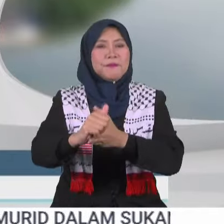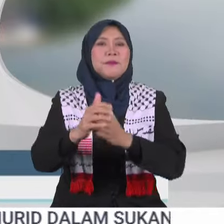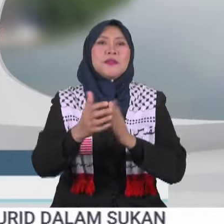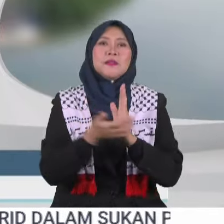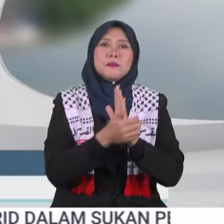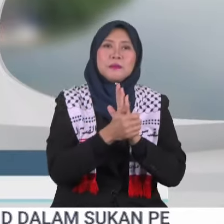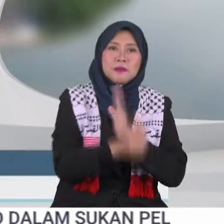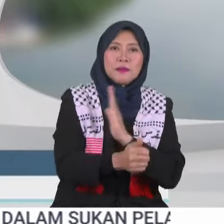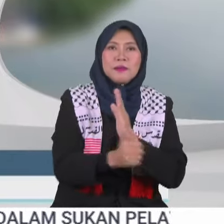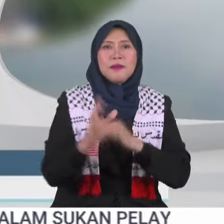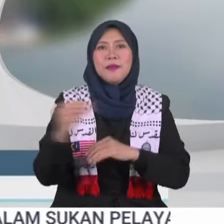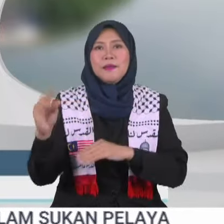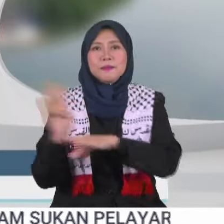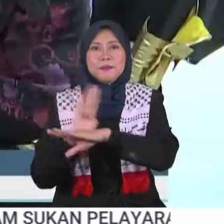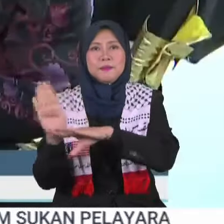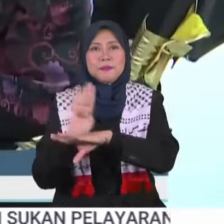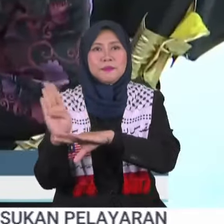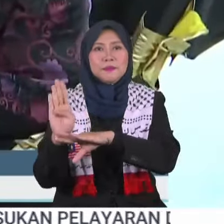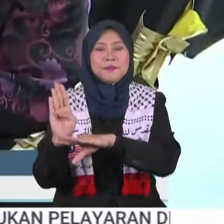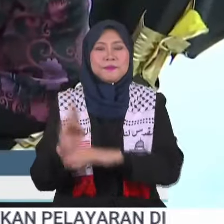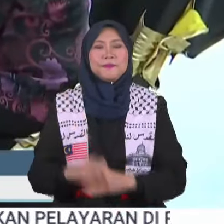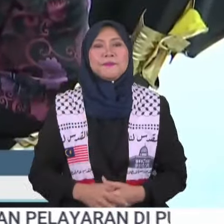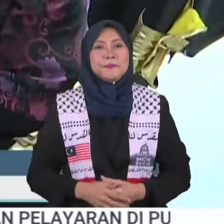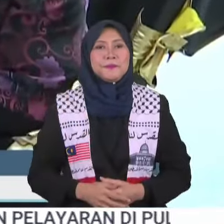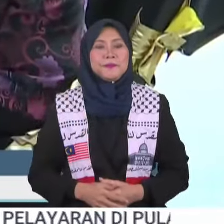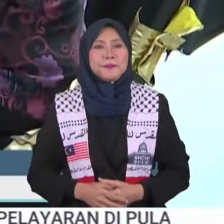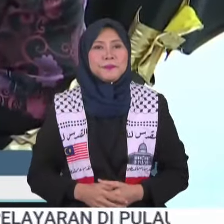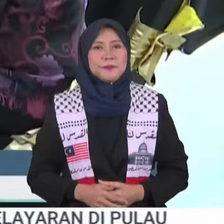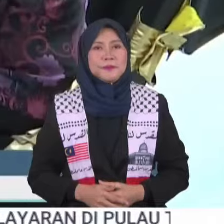kemahiran dan keusahawanan.